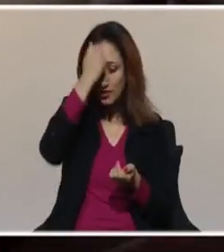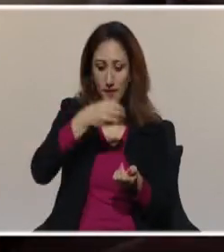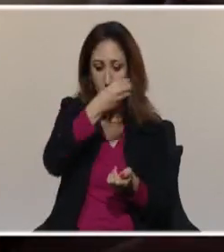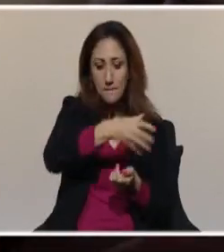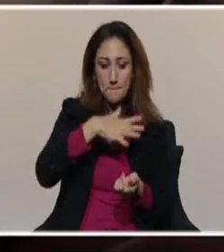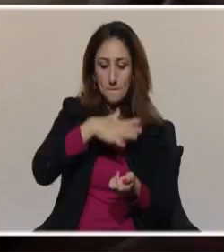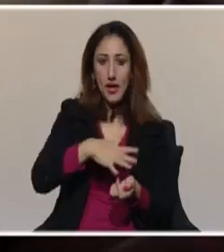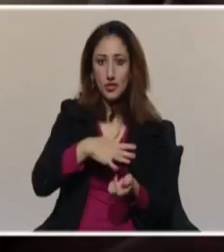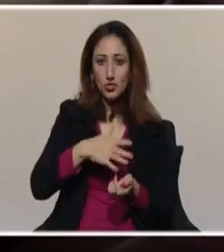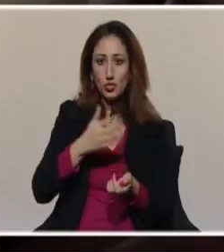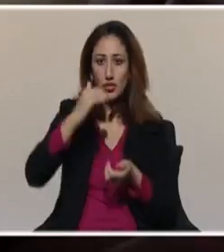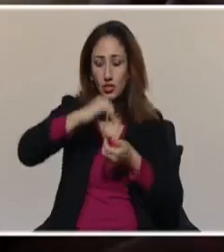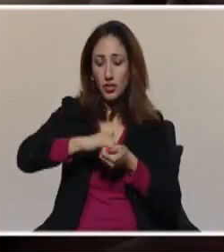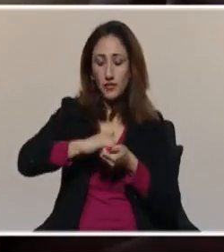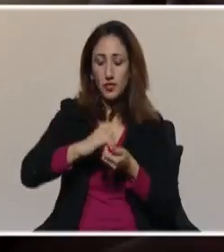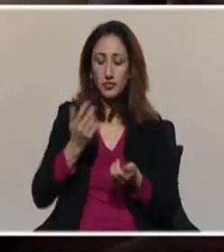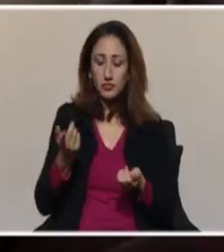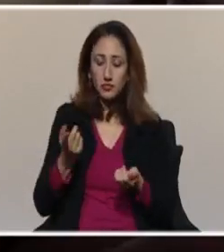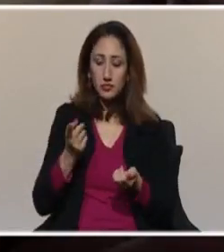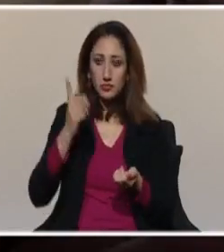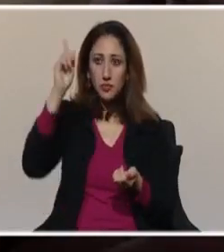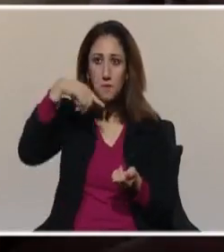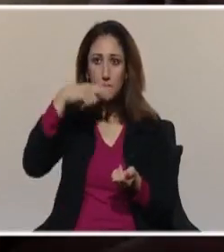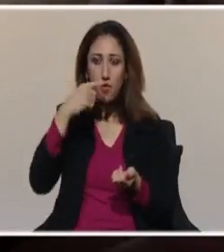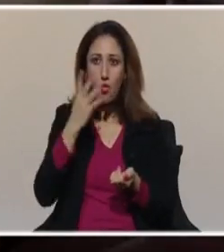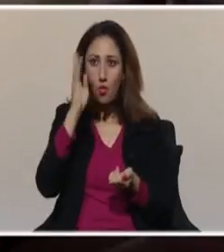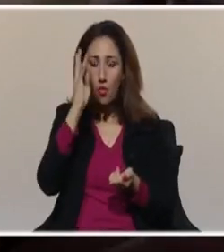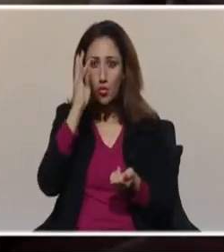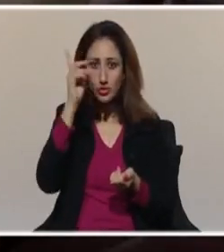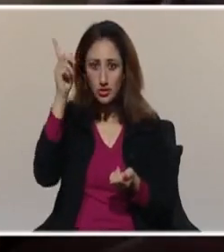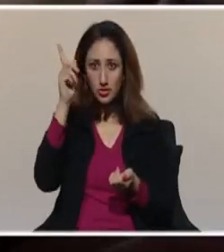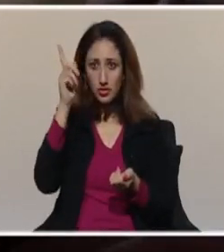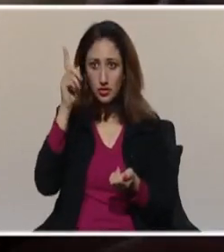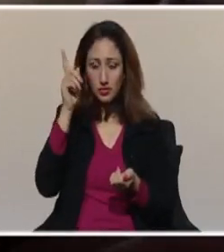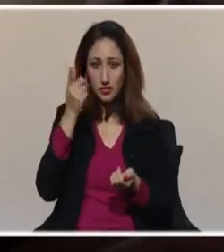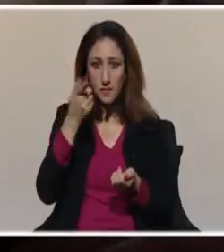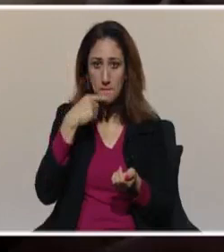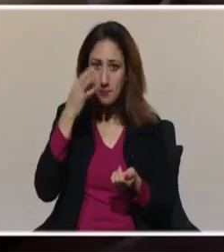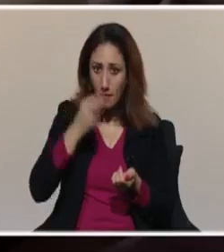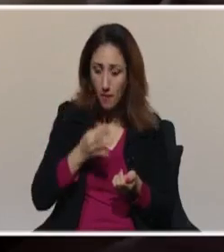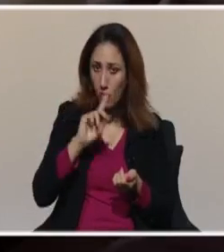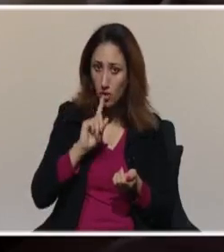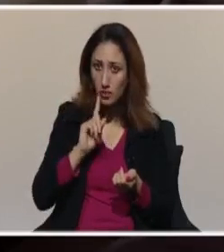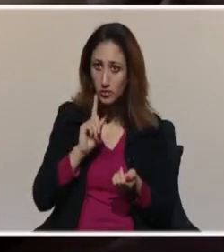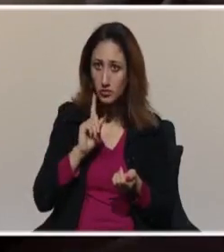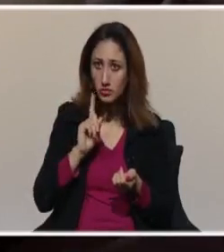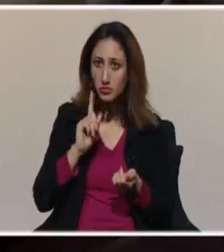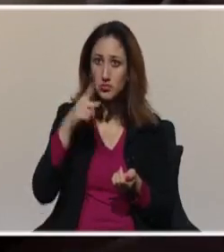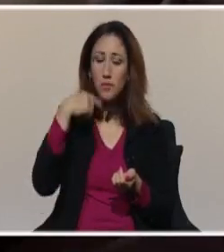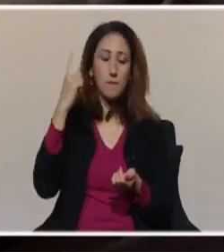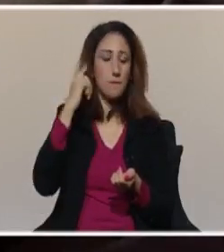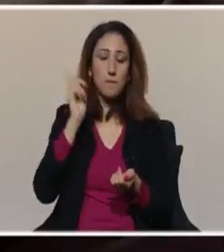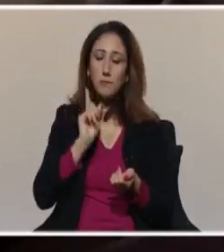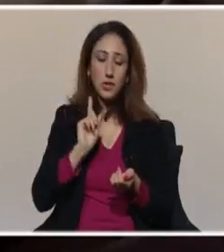للمأذون، ده كلام هاني كما ادعى هشام. تعليق حضرتك ايه؟ اولا انا ما سمعتش القول ده